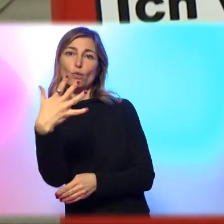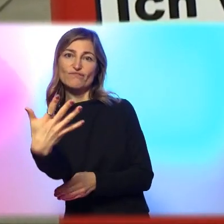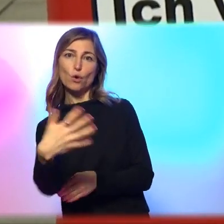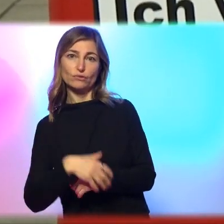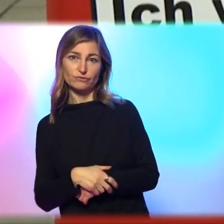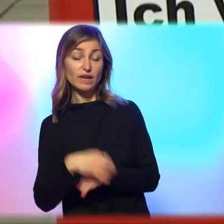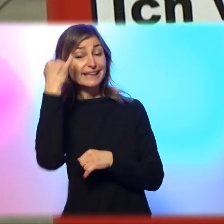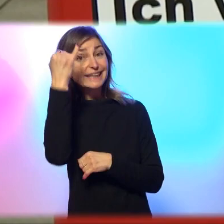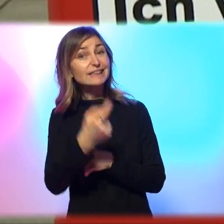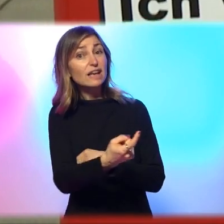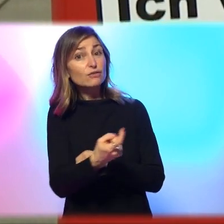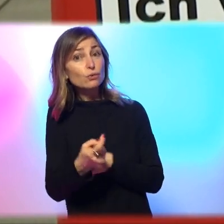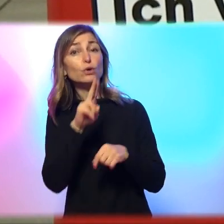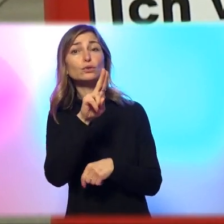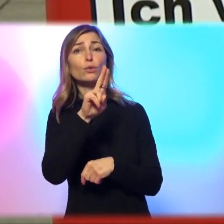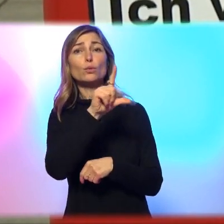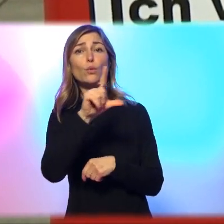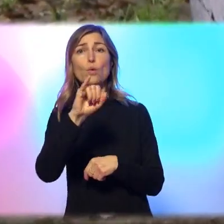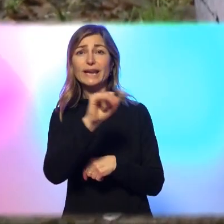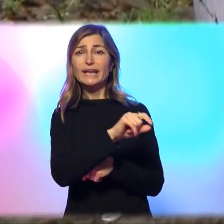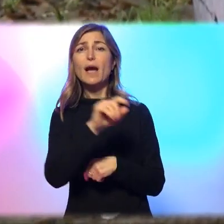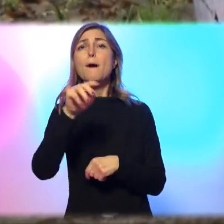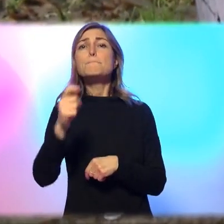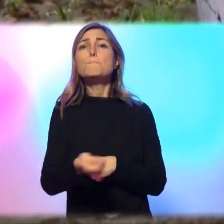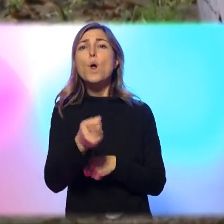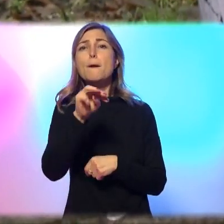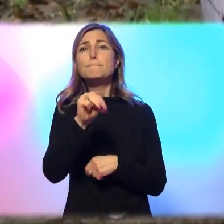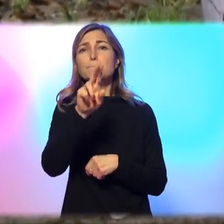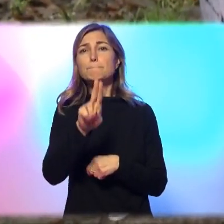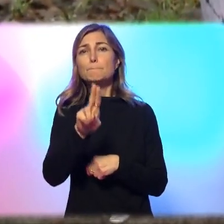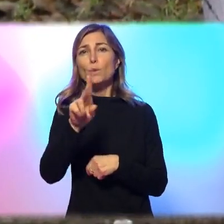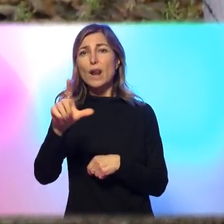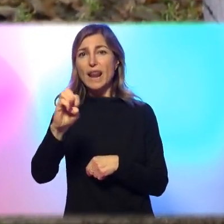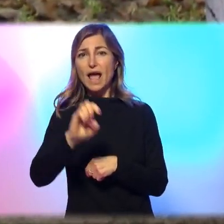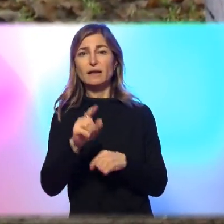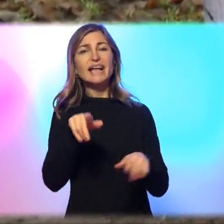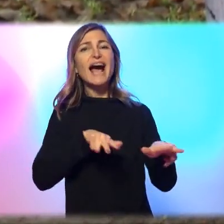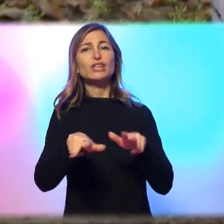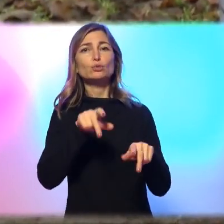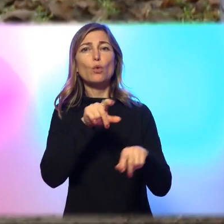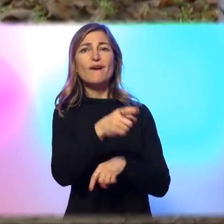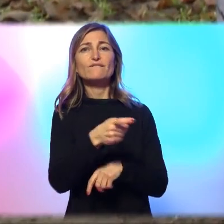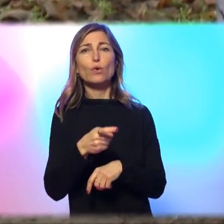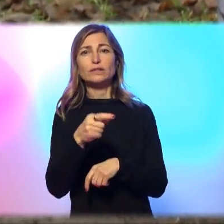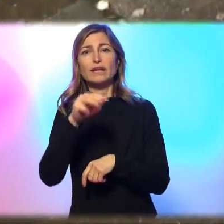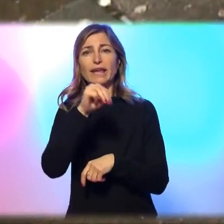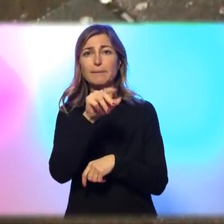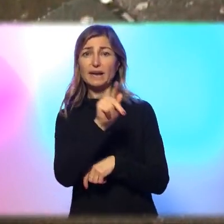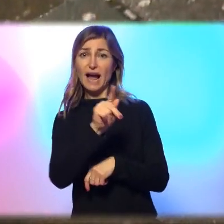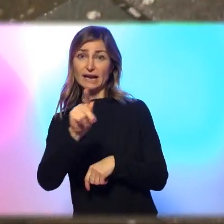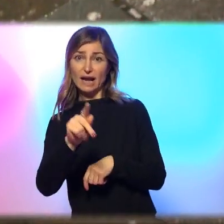seit 2005. Das war eine Idee von Ulle Müller, Kreative Agentur